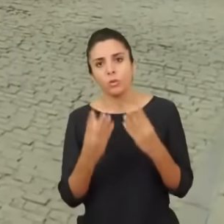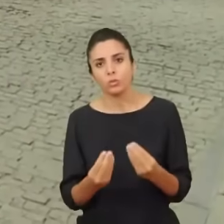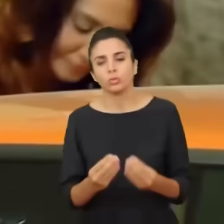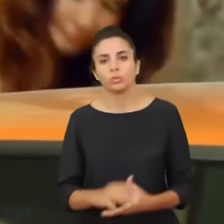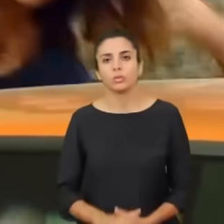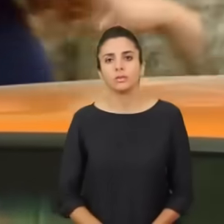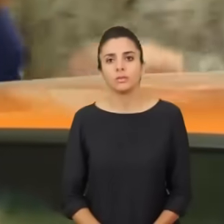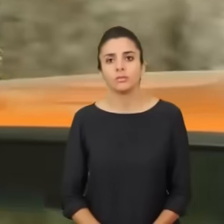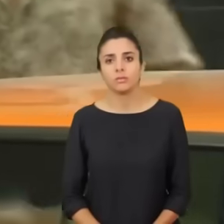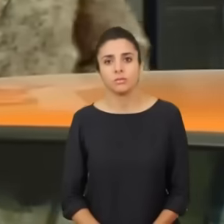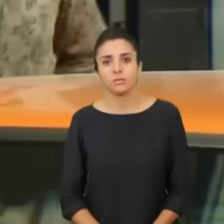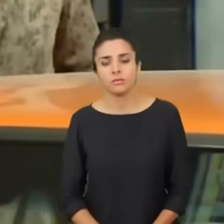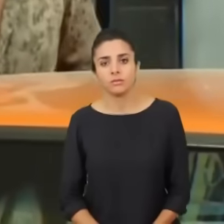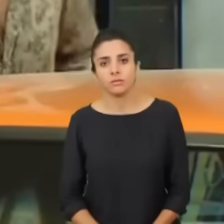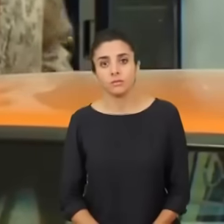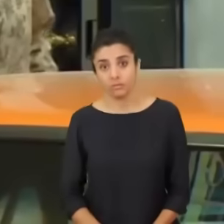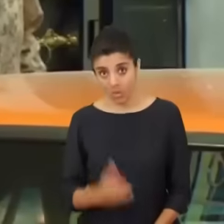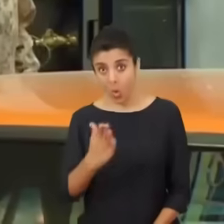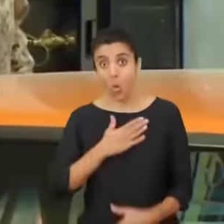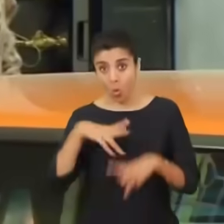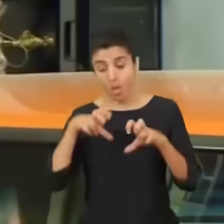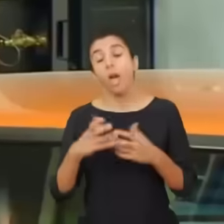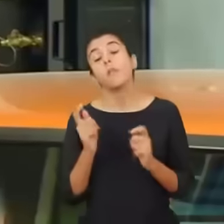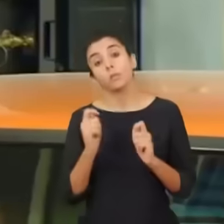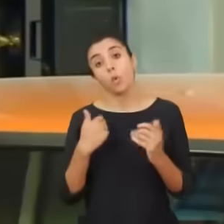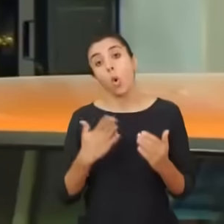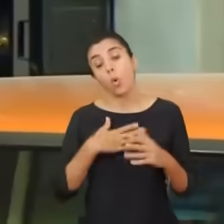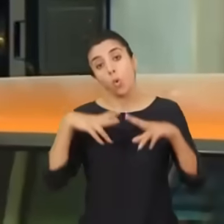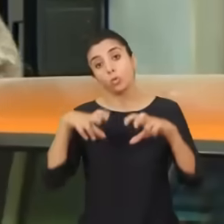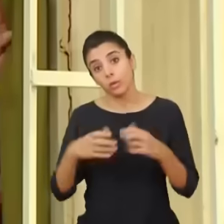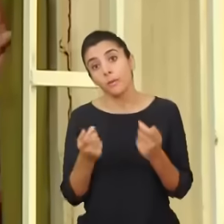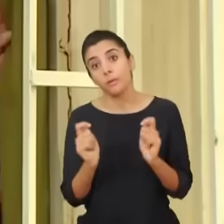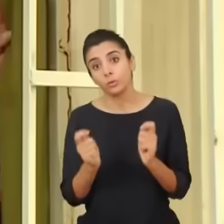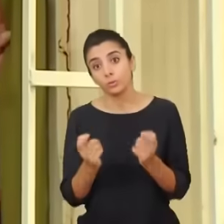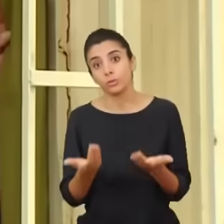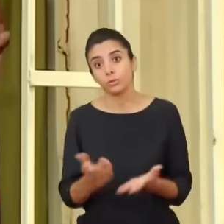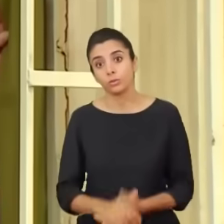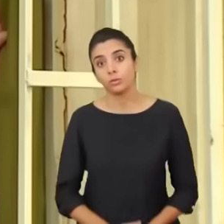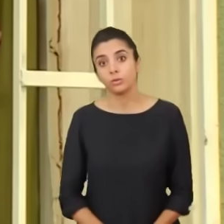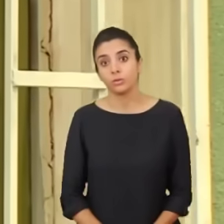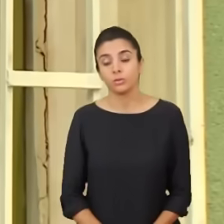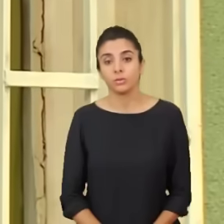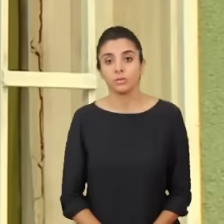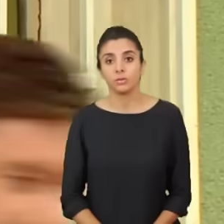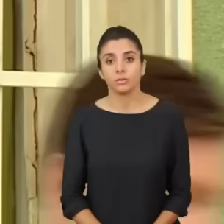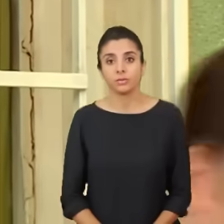pencerede. Siz yine öyle mi? Bir dakika anneciğim, dur. Necla anne kuruldu.